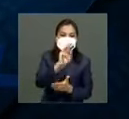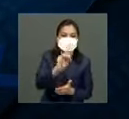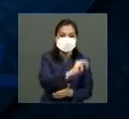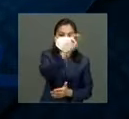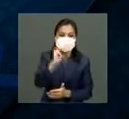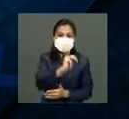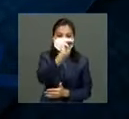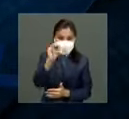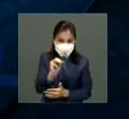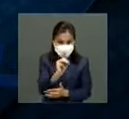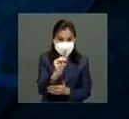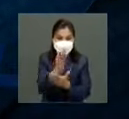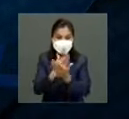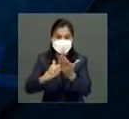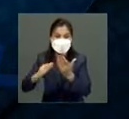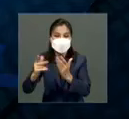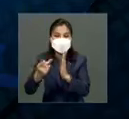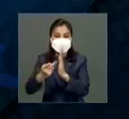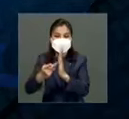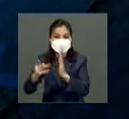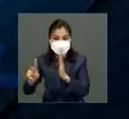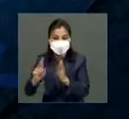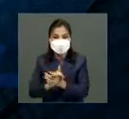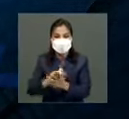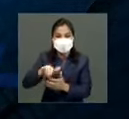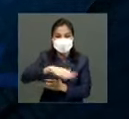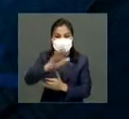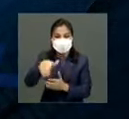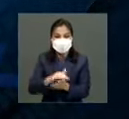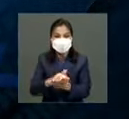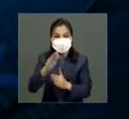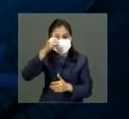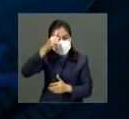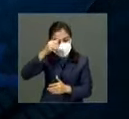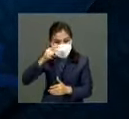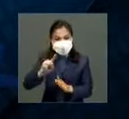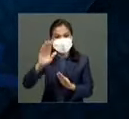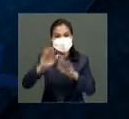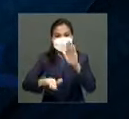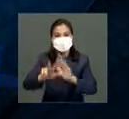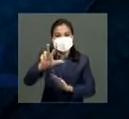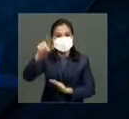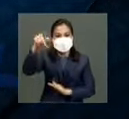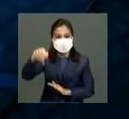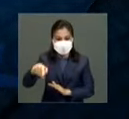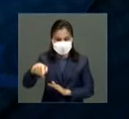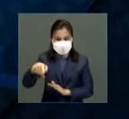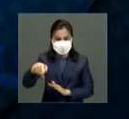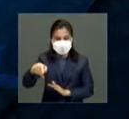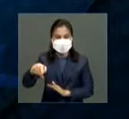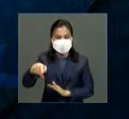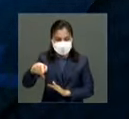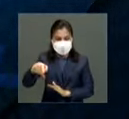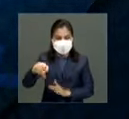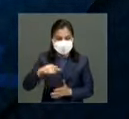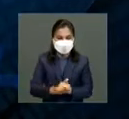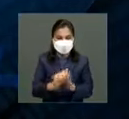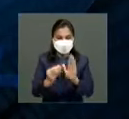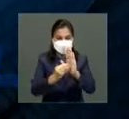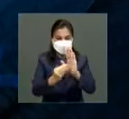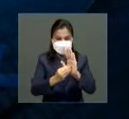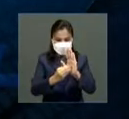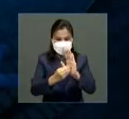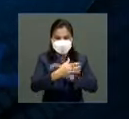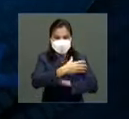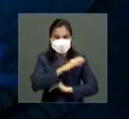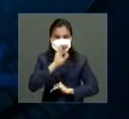จะตรวจกันตรงนี้นะครับประมาณสัก 3,000 รายต่อวันนะครับนี่คือสิ่งที่ทางกรุงเทพมหานคร